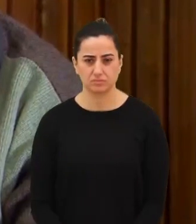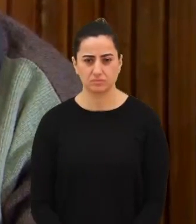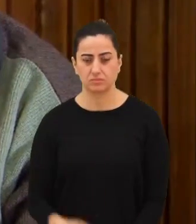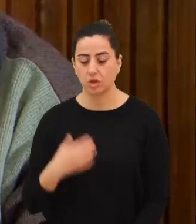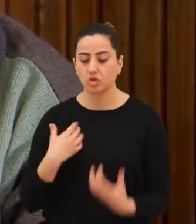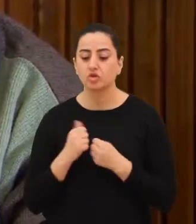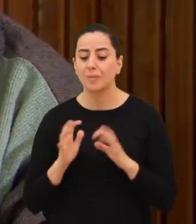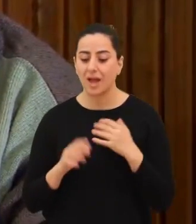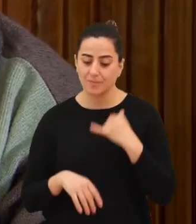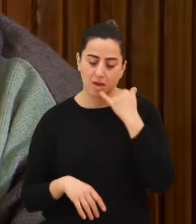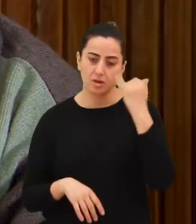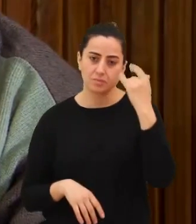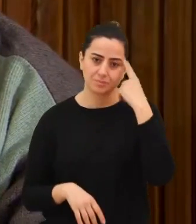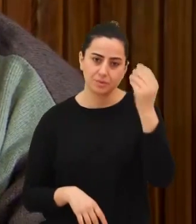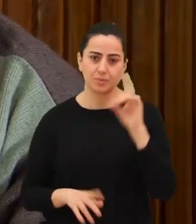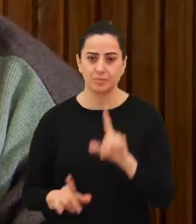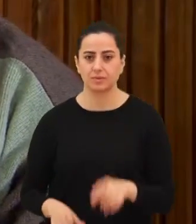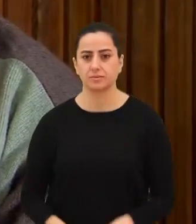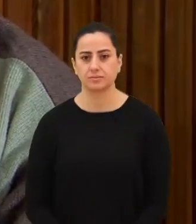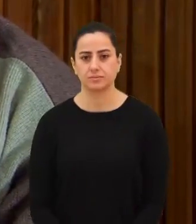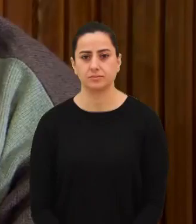da şimdi rapor vermem lazım.